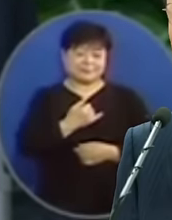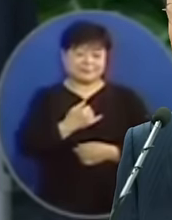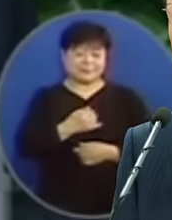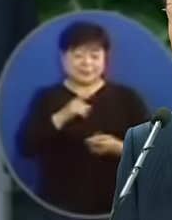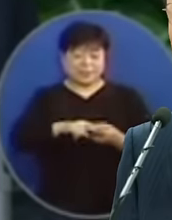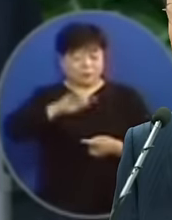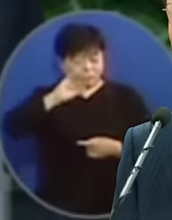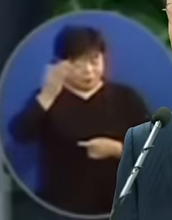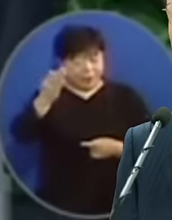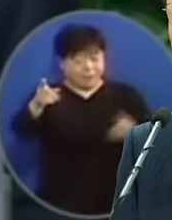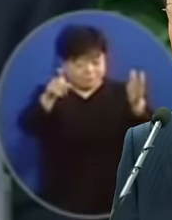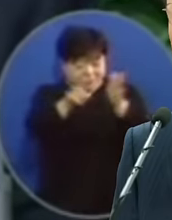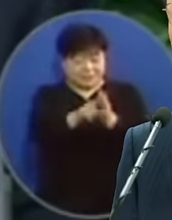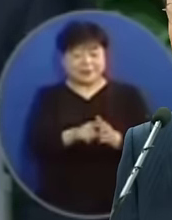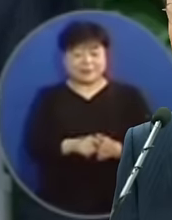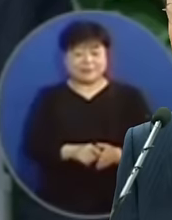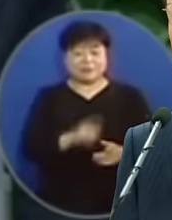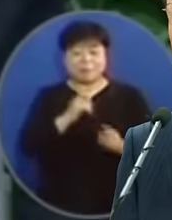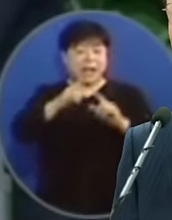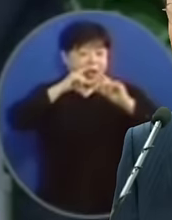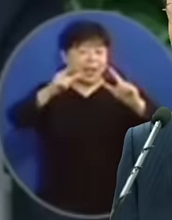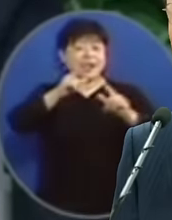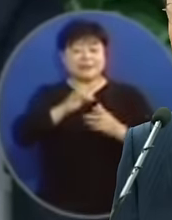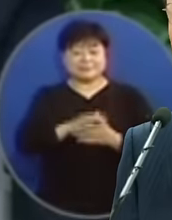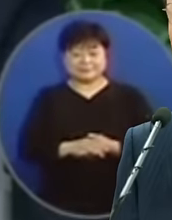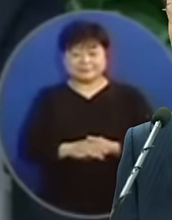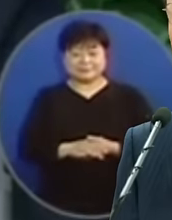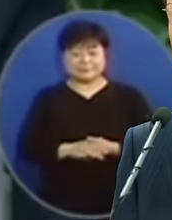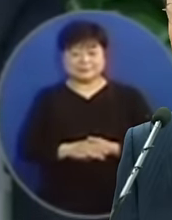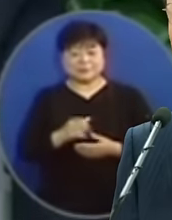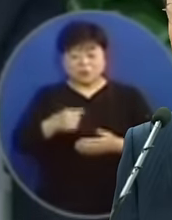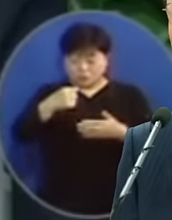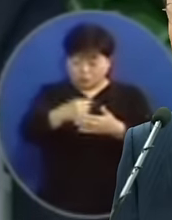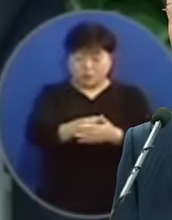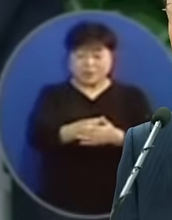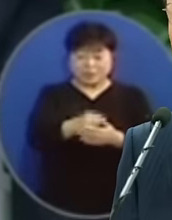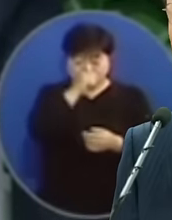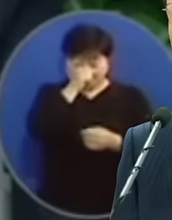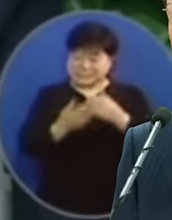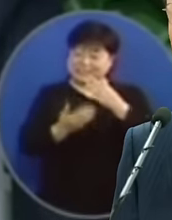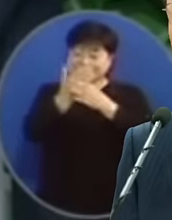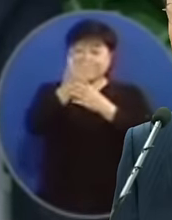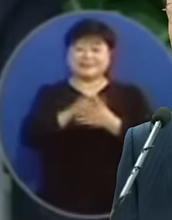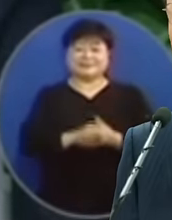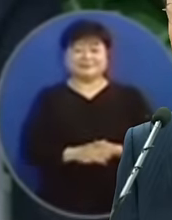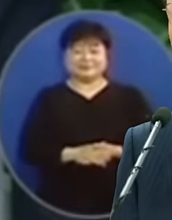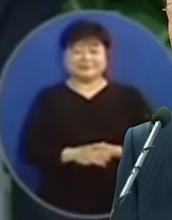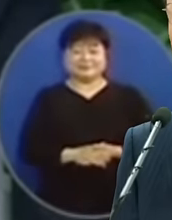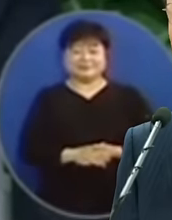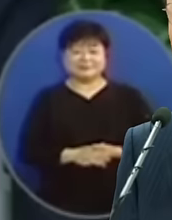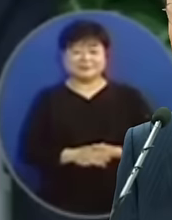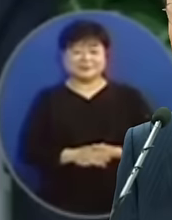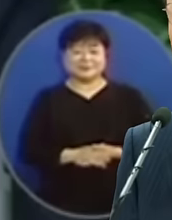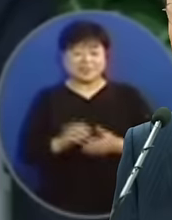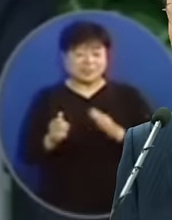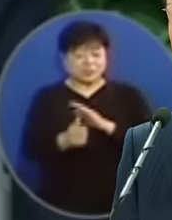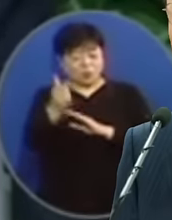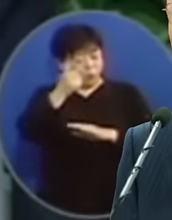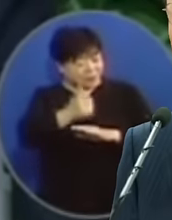믿어라. 그리고 말해라. 용기야 좋은 일이 일어난다. 용기야